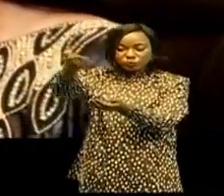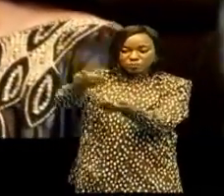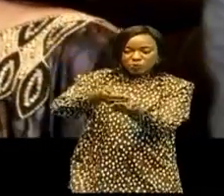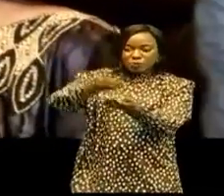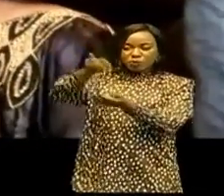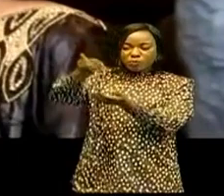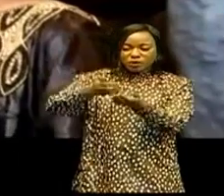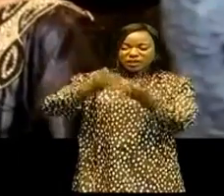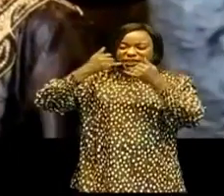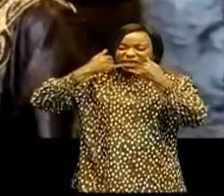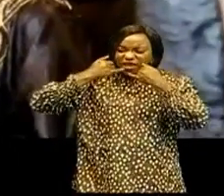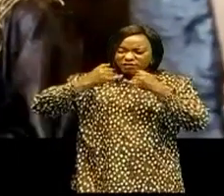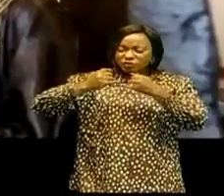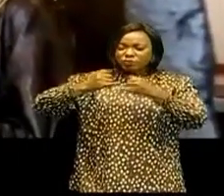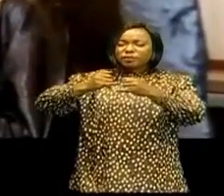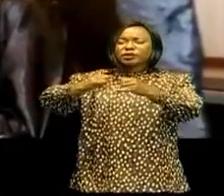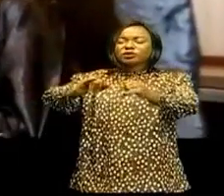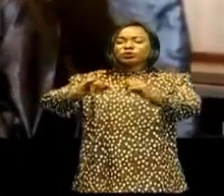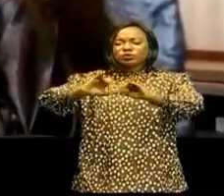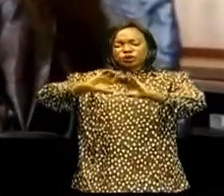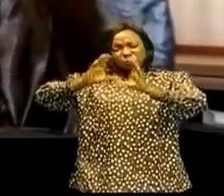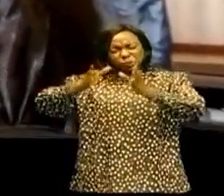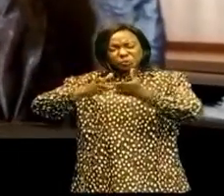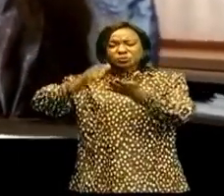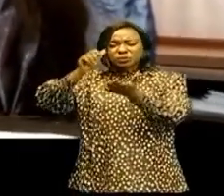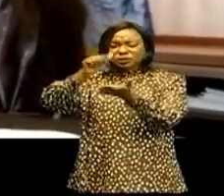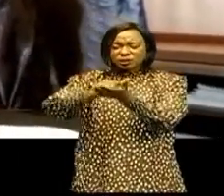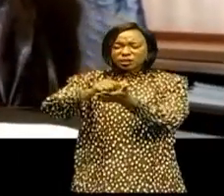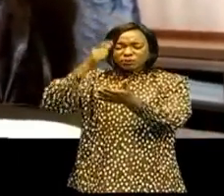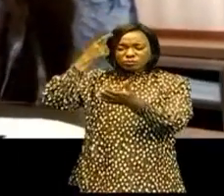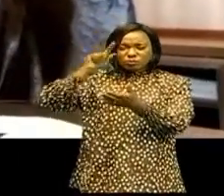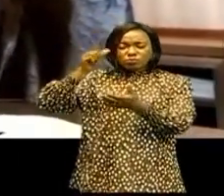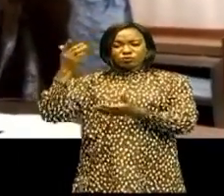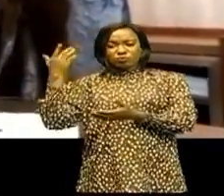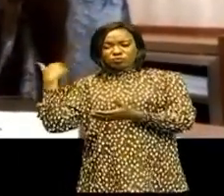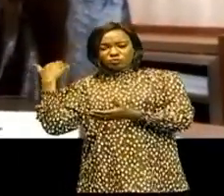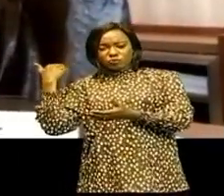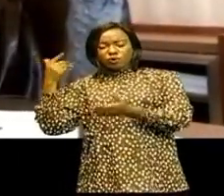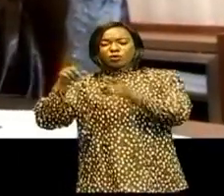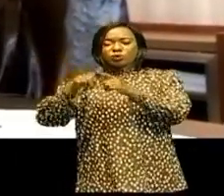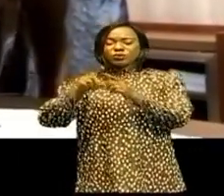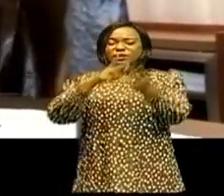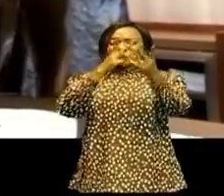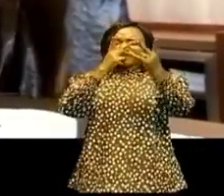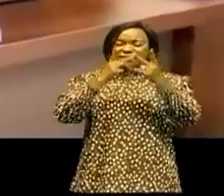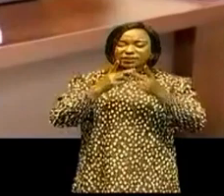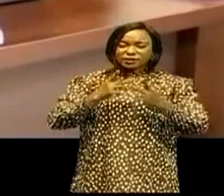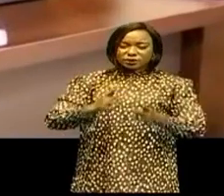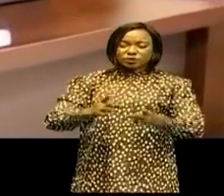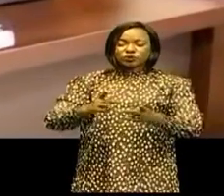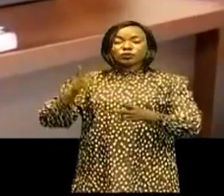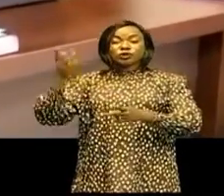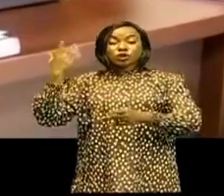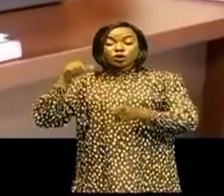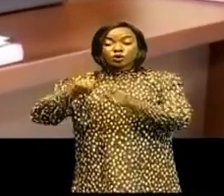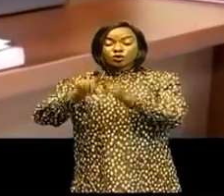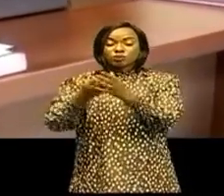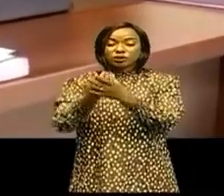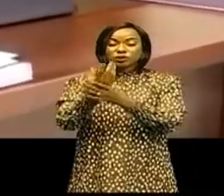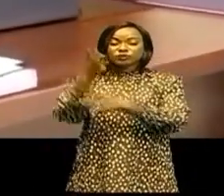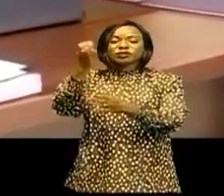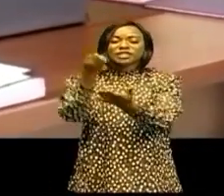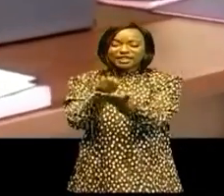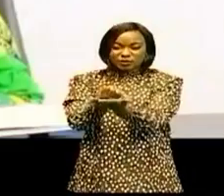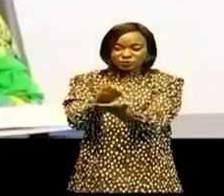des informations hydrométriques et hydrologiques, la valorisation de l'eau comme ressource